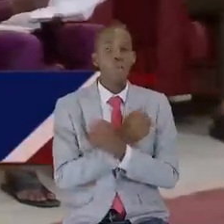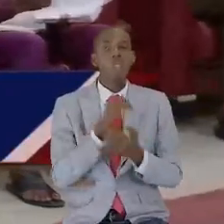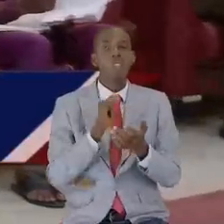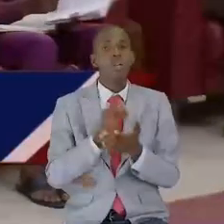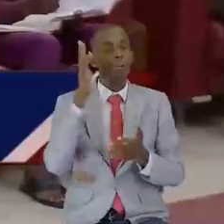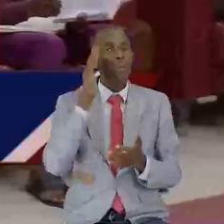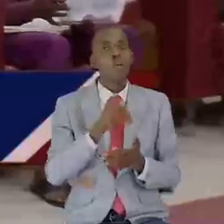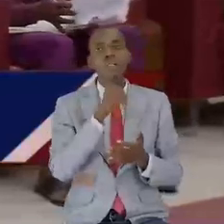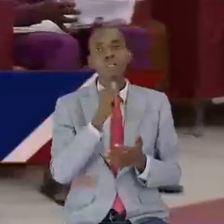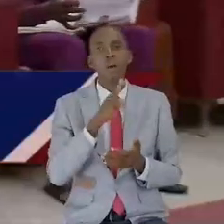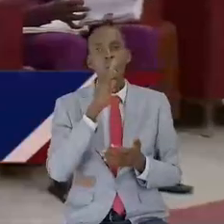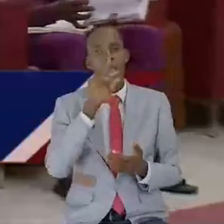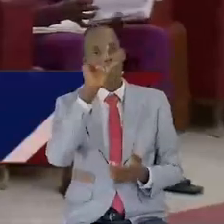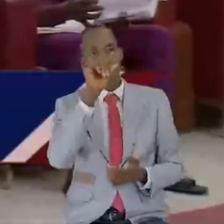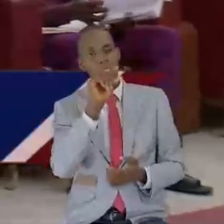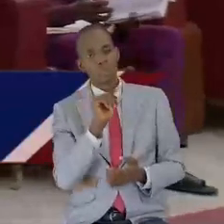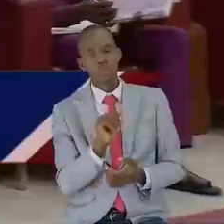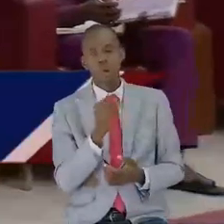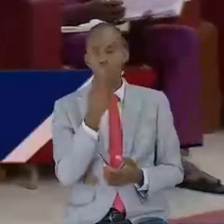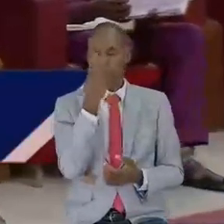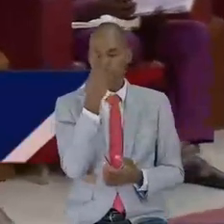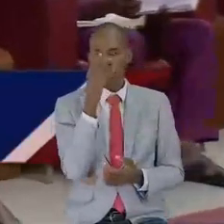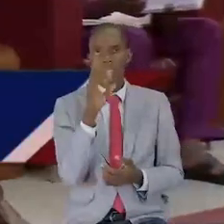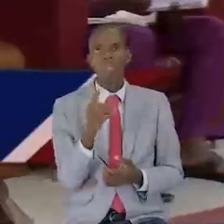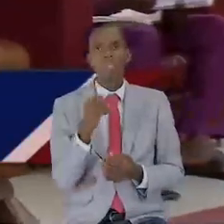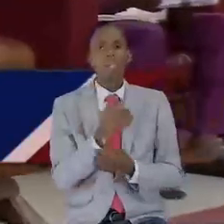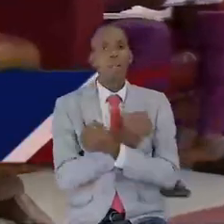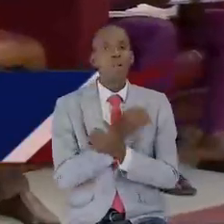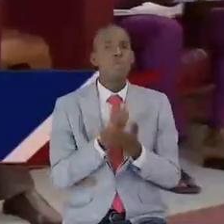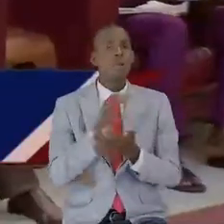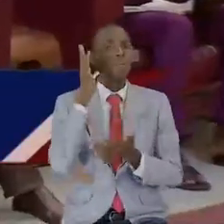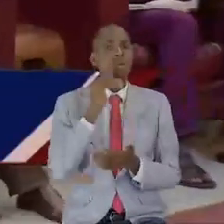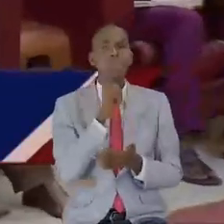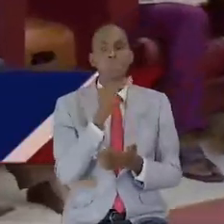ne sera point affaibli, l'amour qui ne sera point annulé